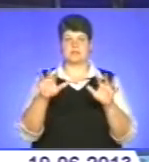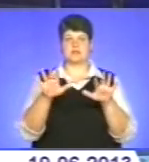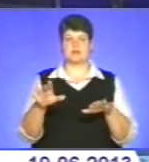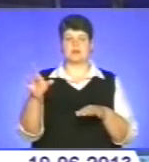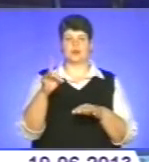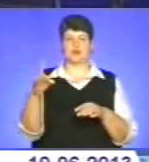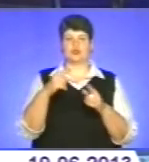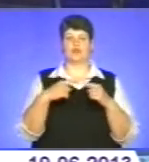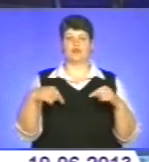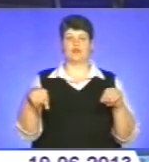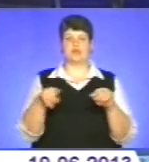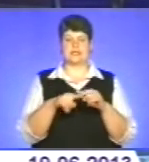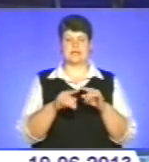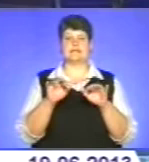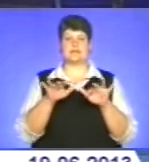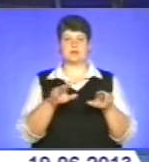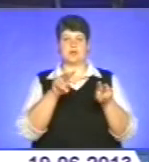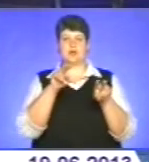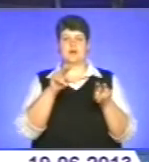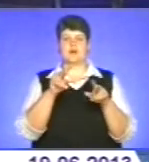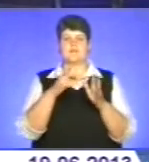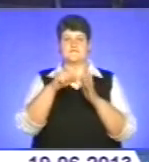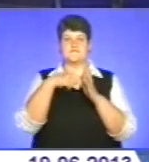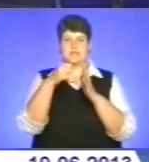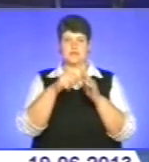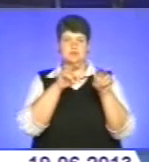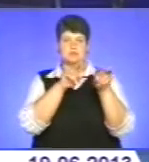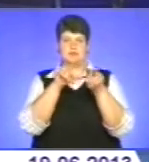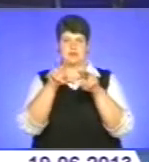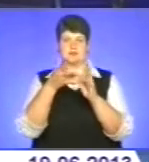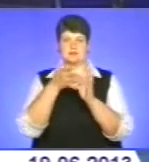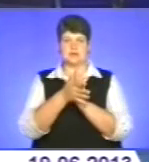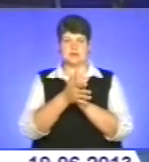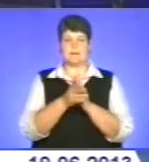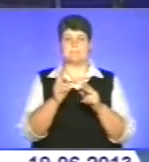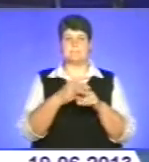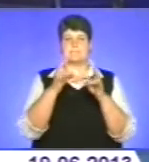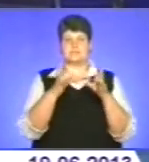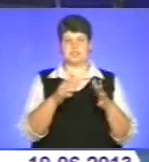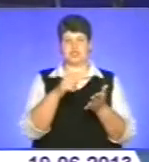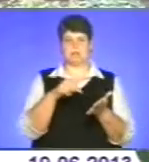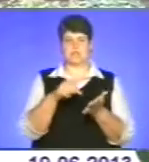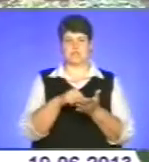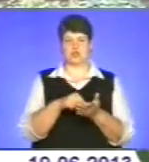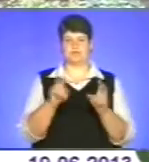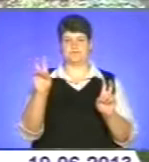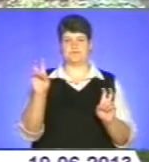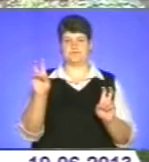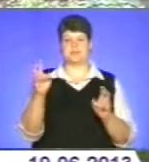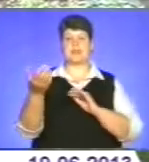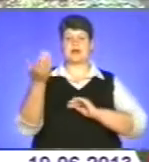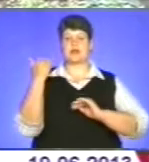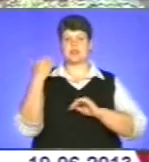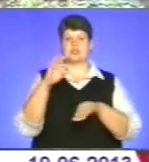України в області засоби відеоспостереження для реалізації державної програми «Безпечне місто». Раніше